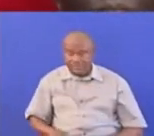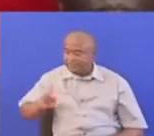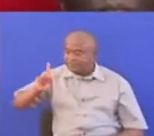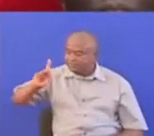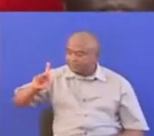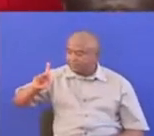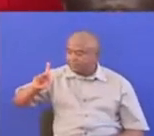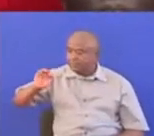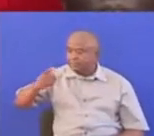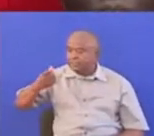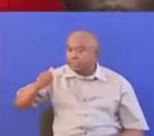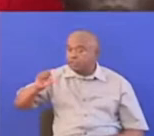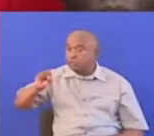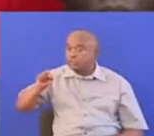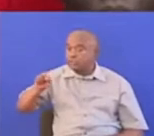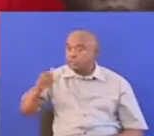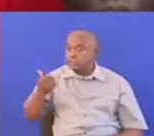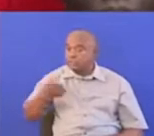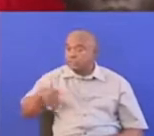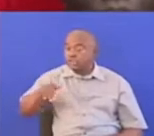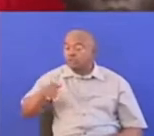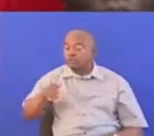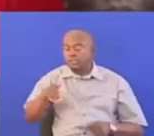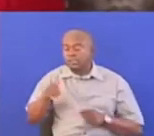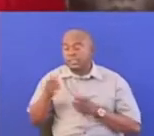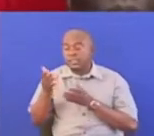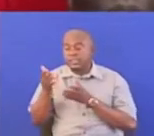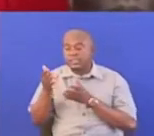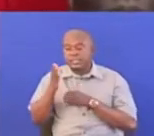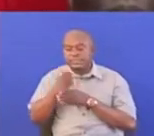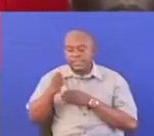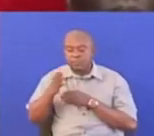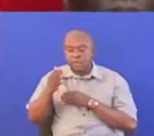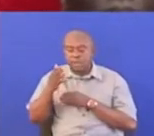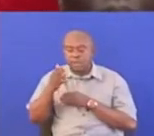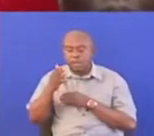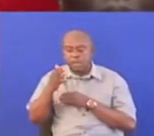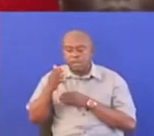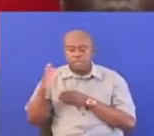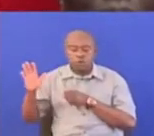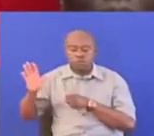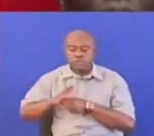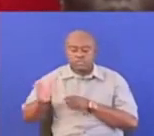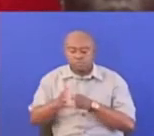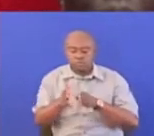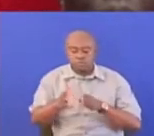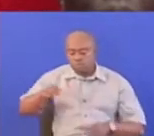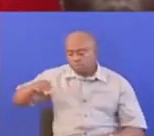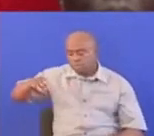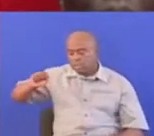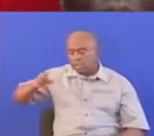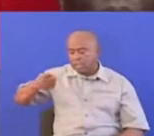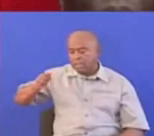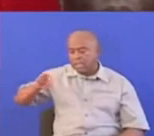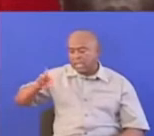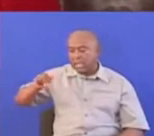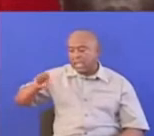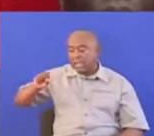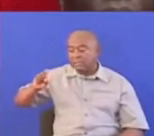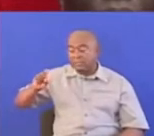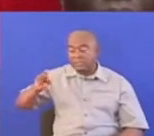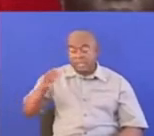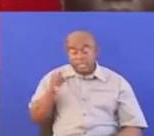ni catchment area ya Malagarasi, ambayo Malagarasi ndio inayotengeneza maji yanayokwenda mpaka